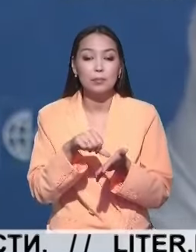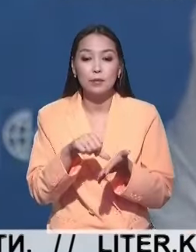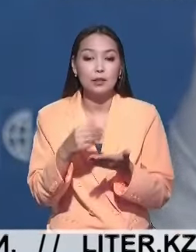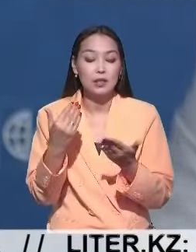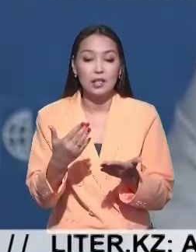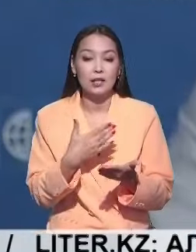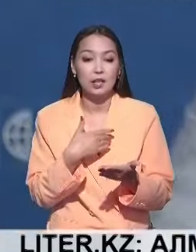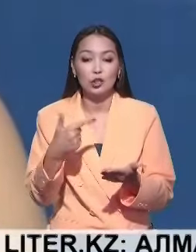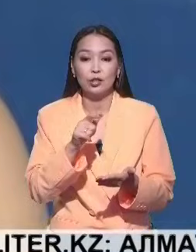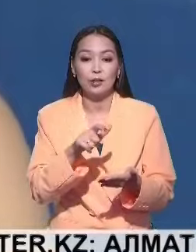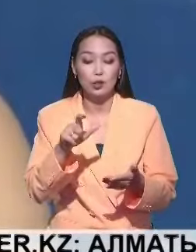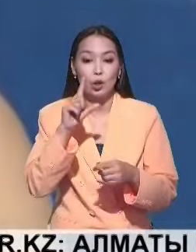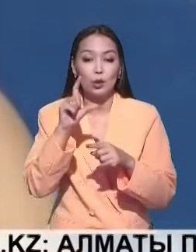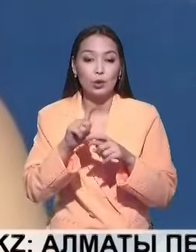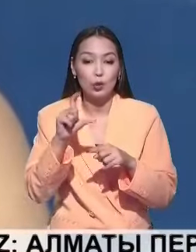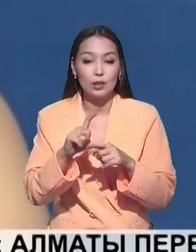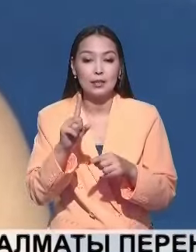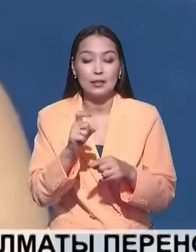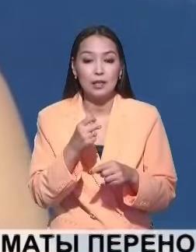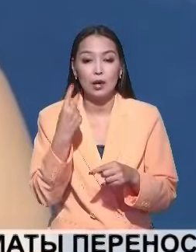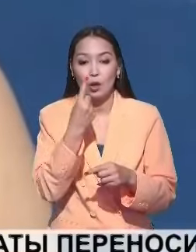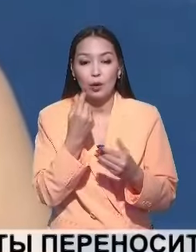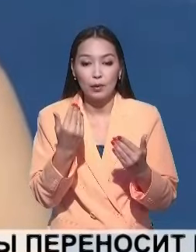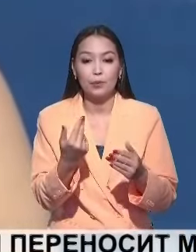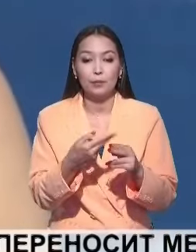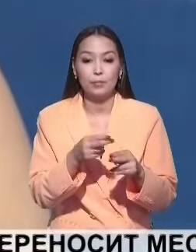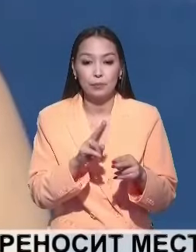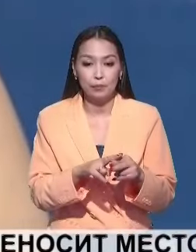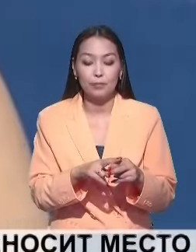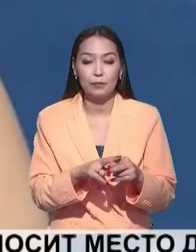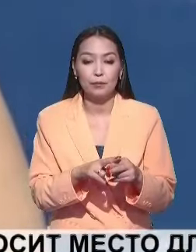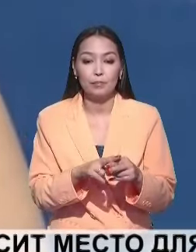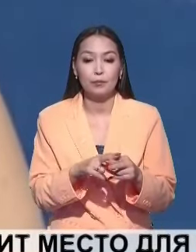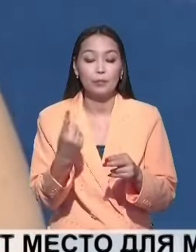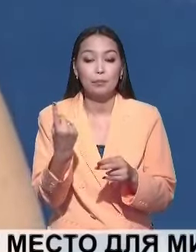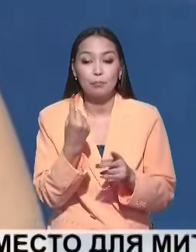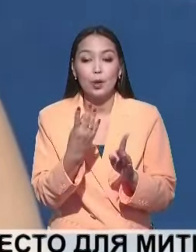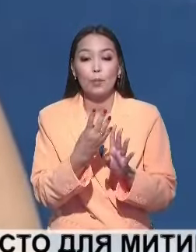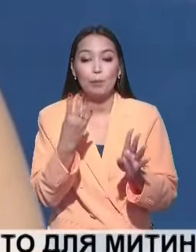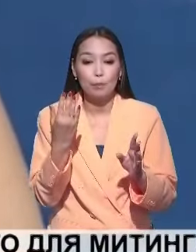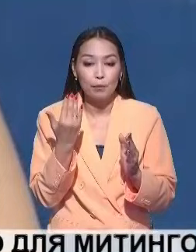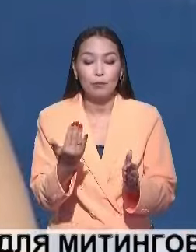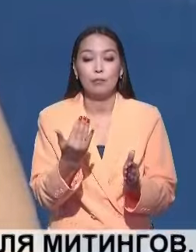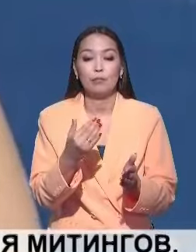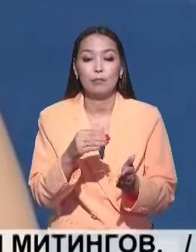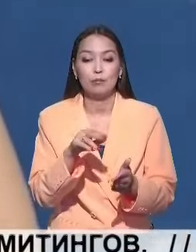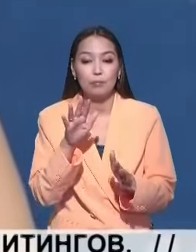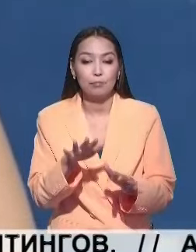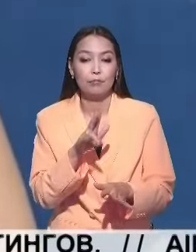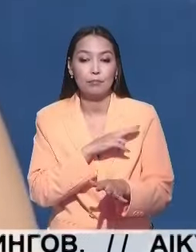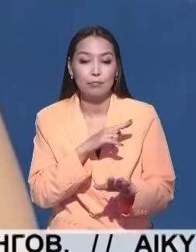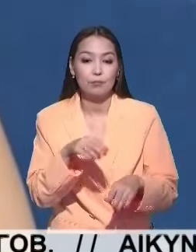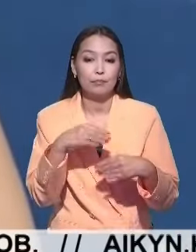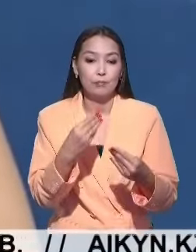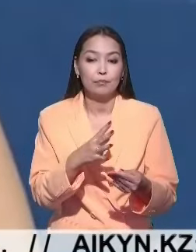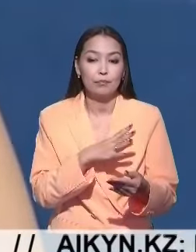граждане Турции. Закон казахстанский гласит, в первую очередь места рабочие должны быть